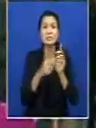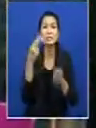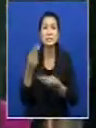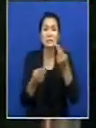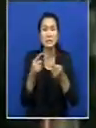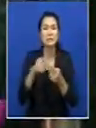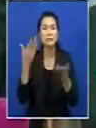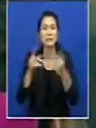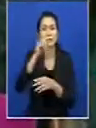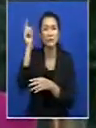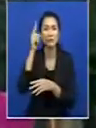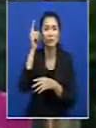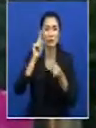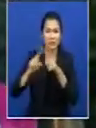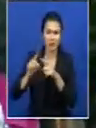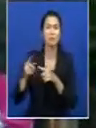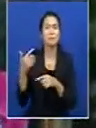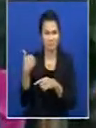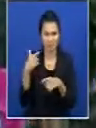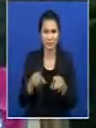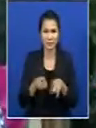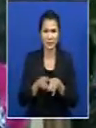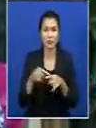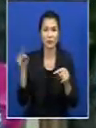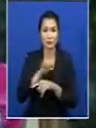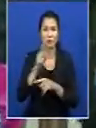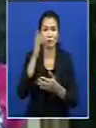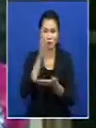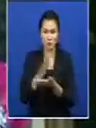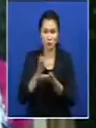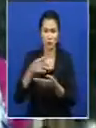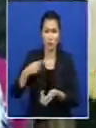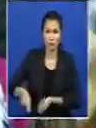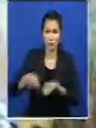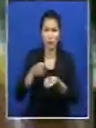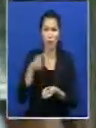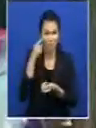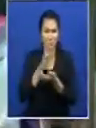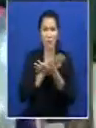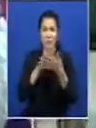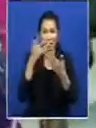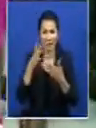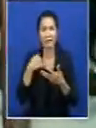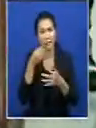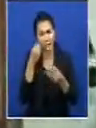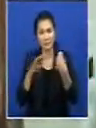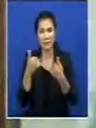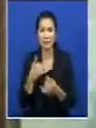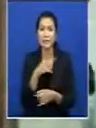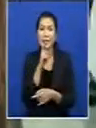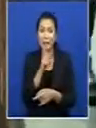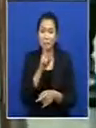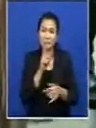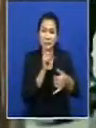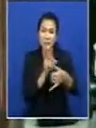าติหรือว่าไปท่องเที่ยวยังจังหวัดอื่นๆเช่นเดียวกันค่ะในช่วงวันหยุดเทศกาลสงกรานต์ที่ผ่านมานั้นเรียบร้อยแล้วค่ะเดี๋ยวเราไปฟังเสียง